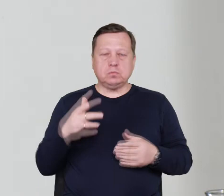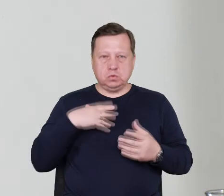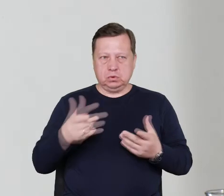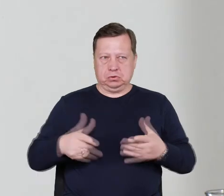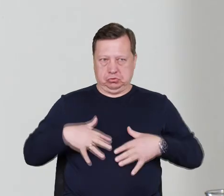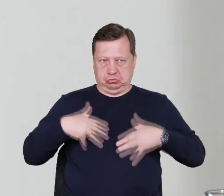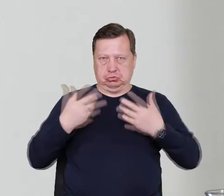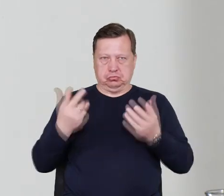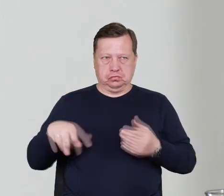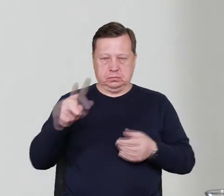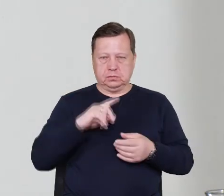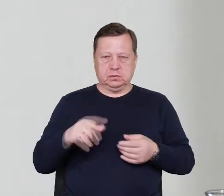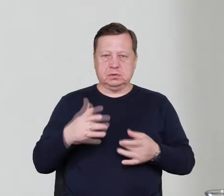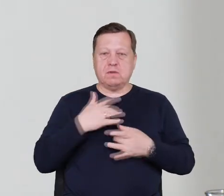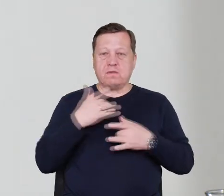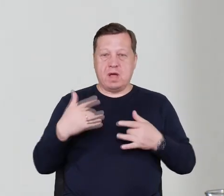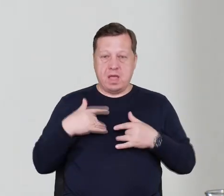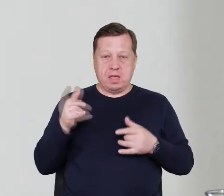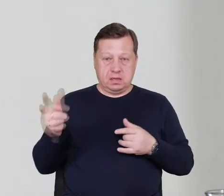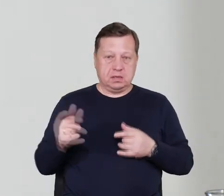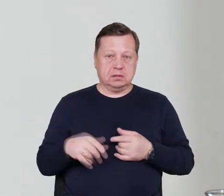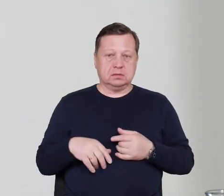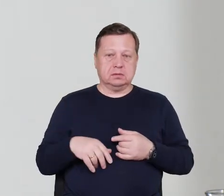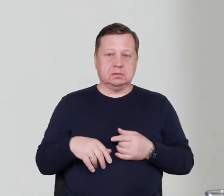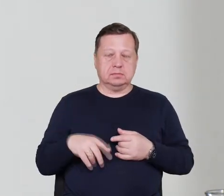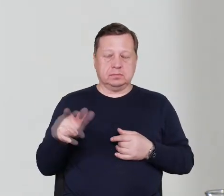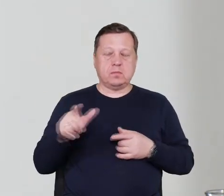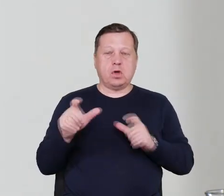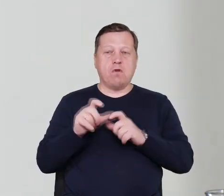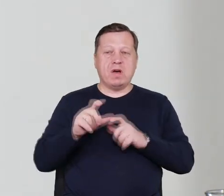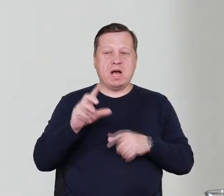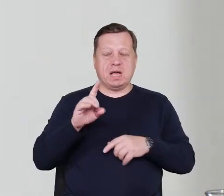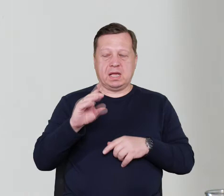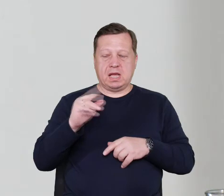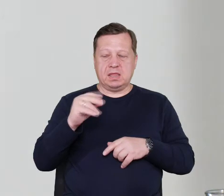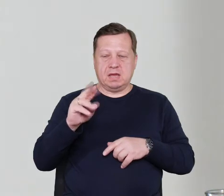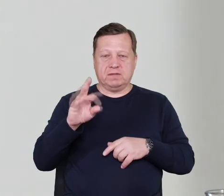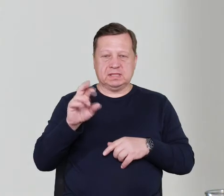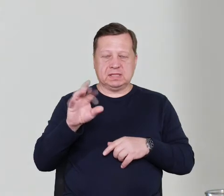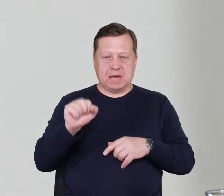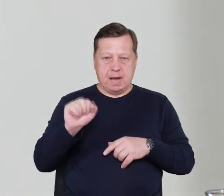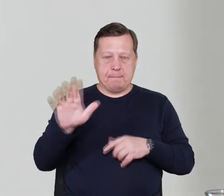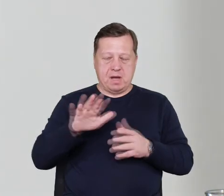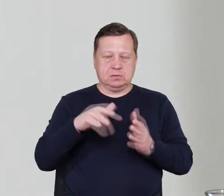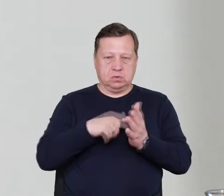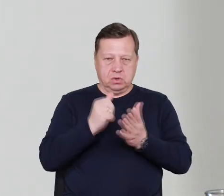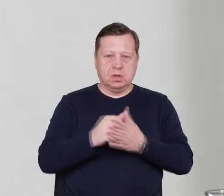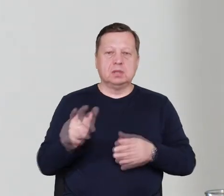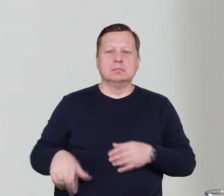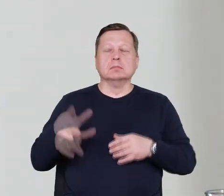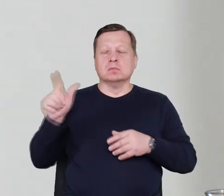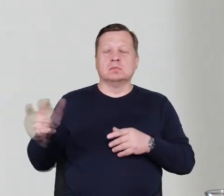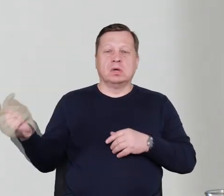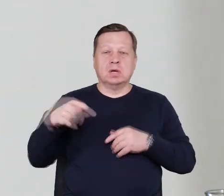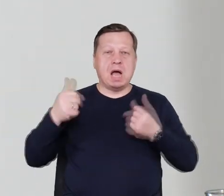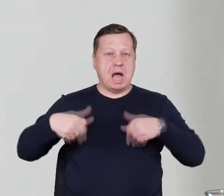lub że bo Węgrzyn ale przyjmują w ramach konwencji genewskiej przyjmują osoby starające się o